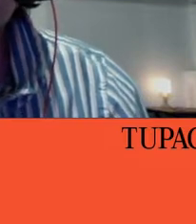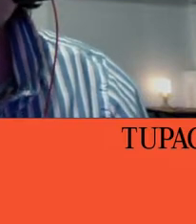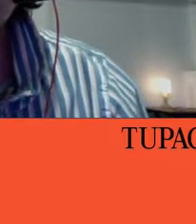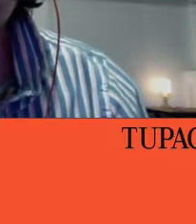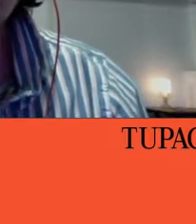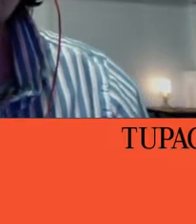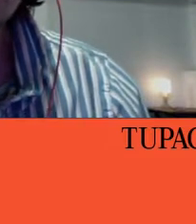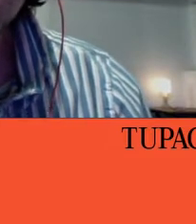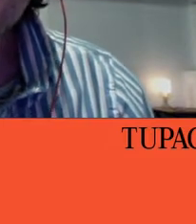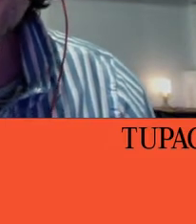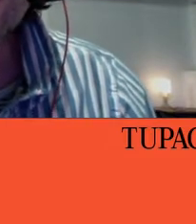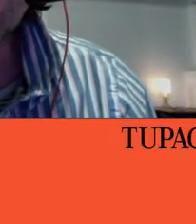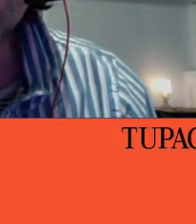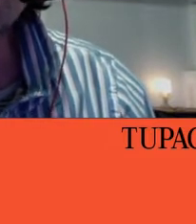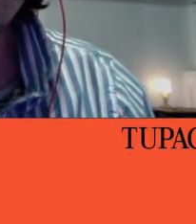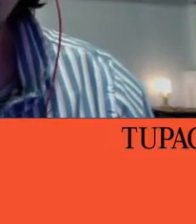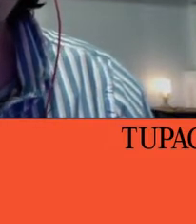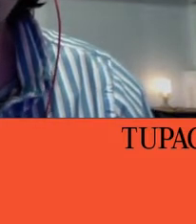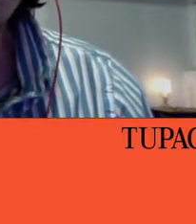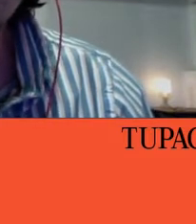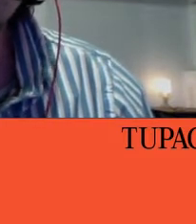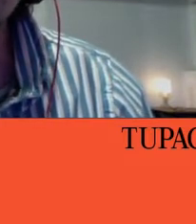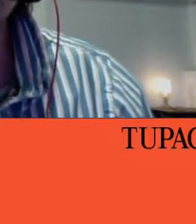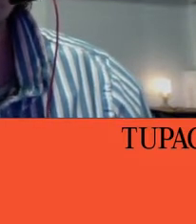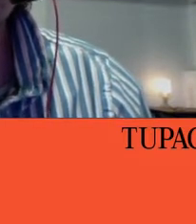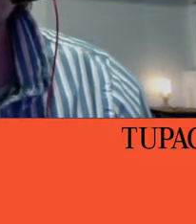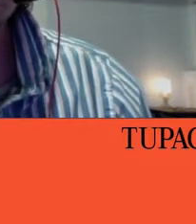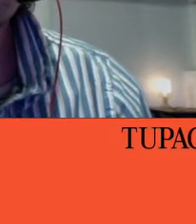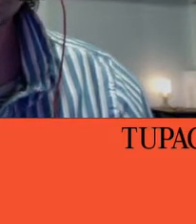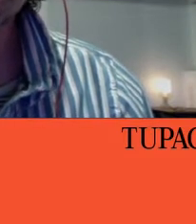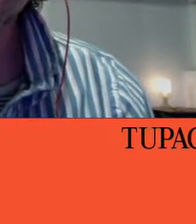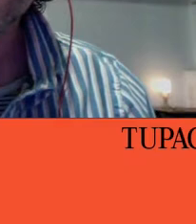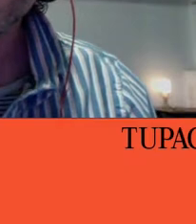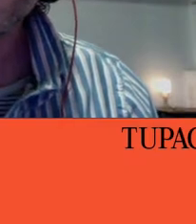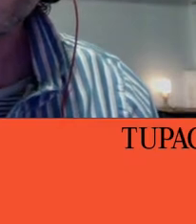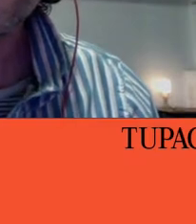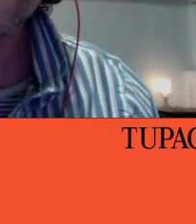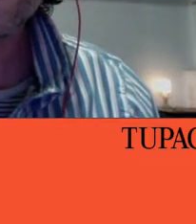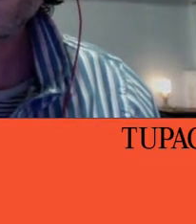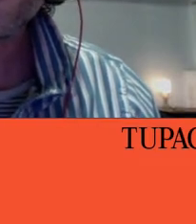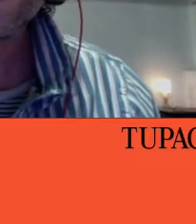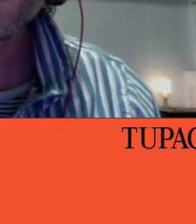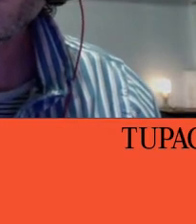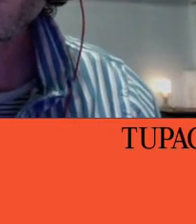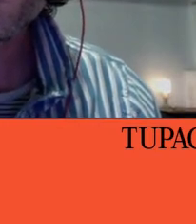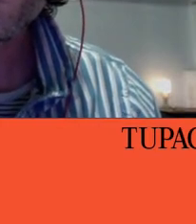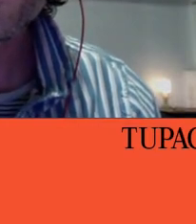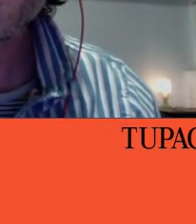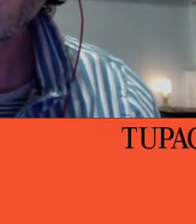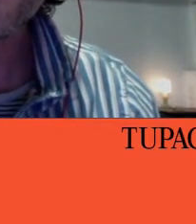70% Afro-Colombian and around 20% indigenous. Kolumbianischen Bewegung, 80%